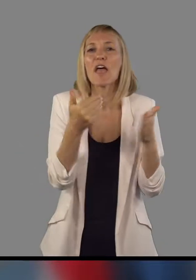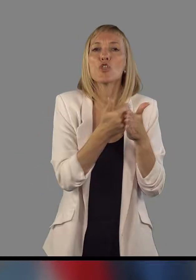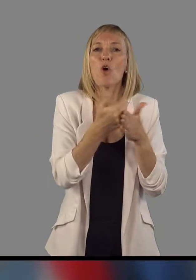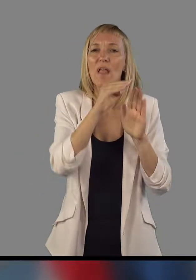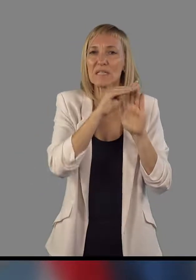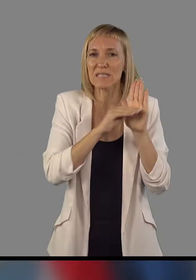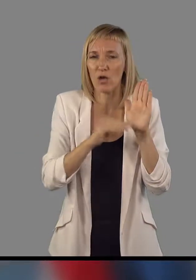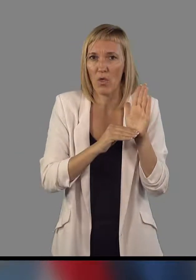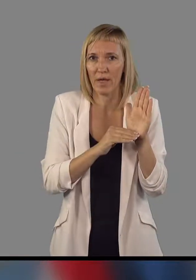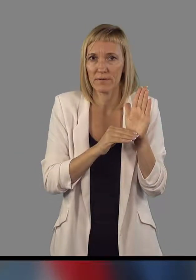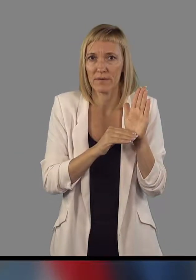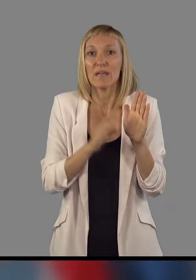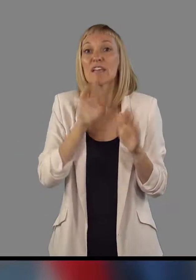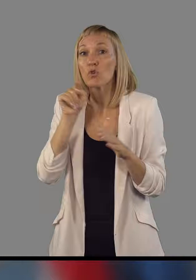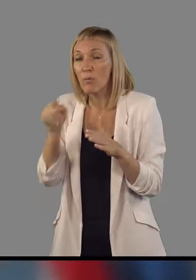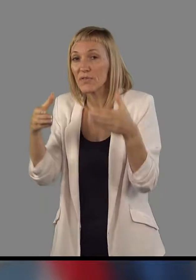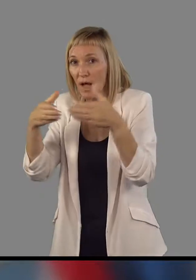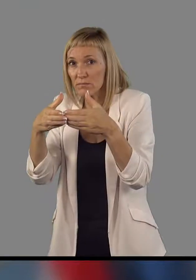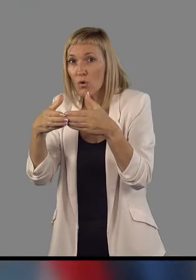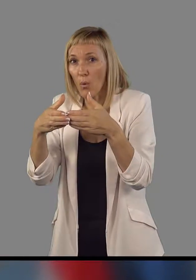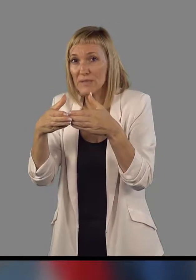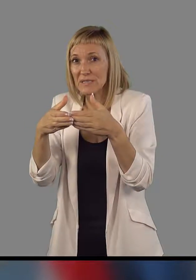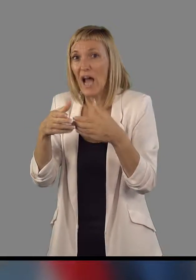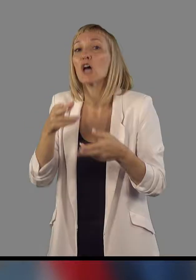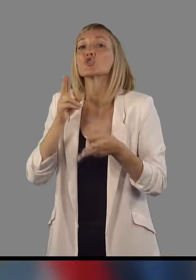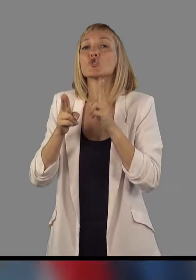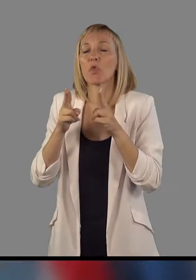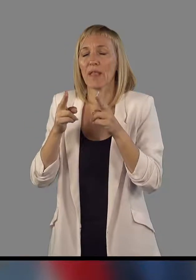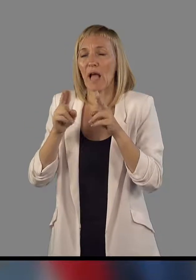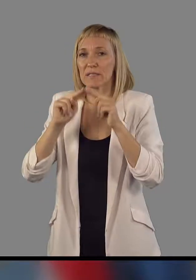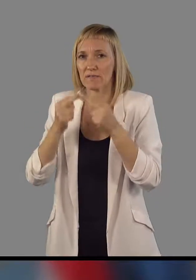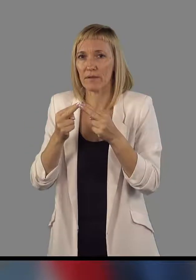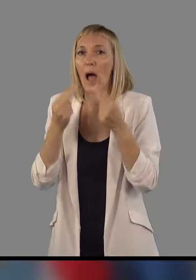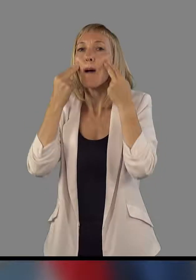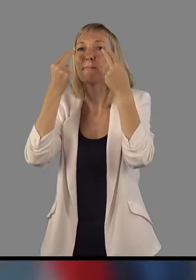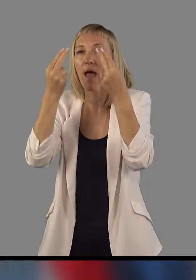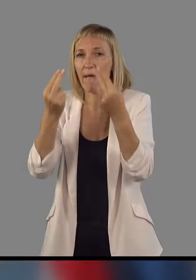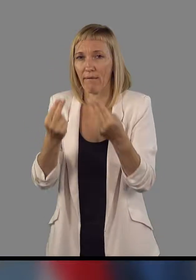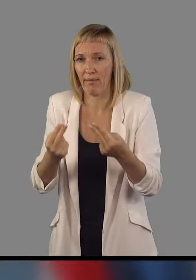noveli zakona. In ko bo ta komisija tega Sodnega sveta prevetrila